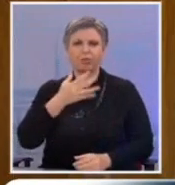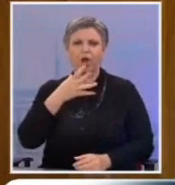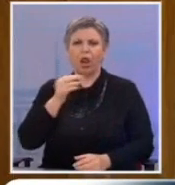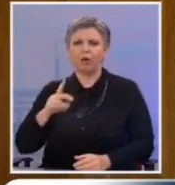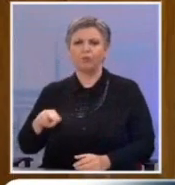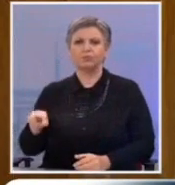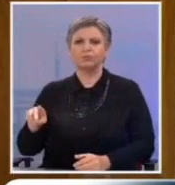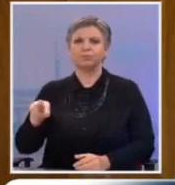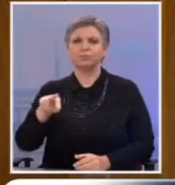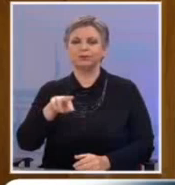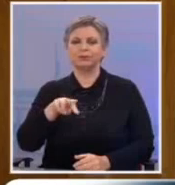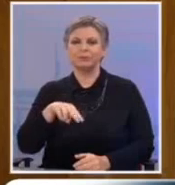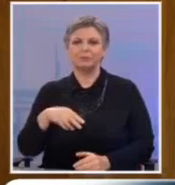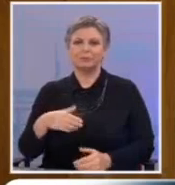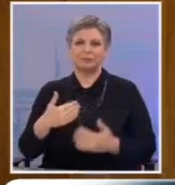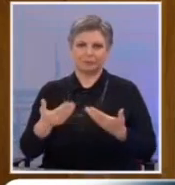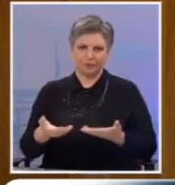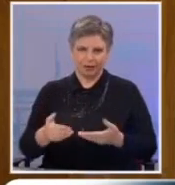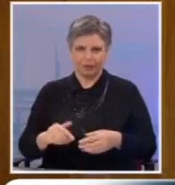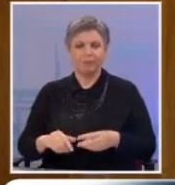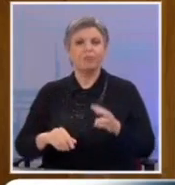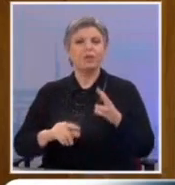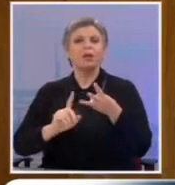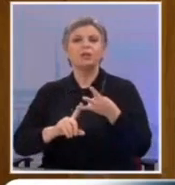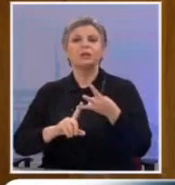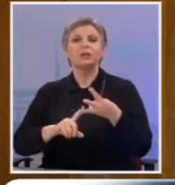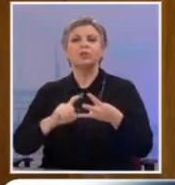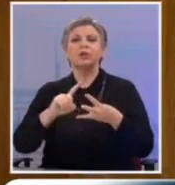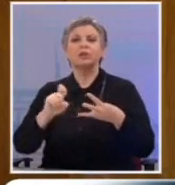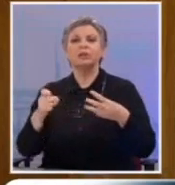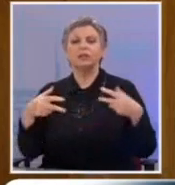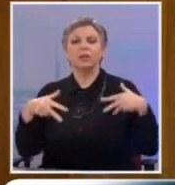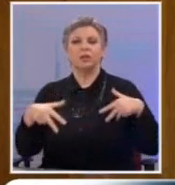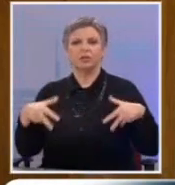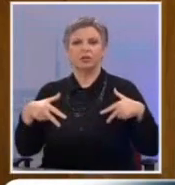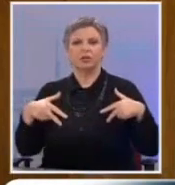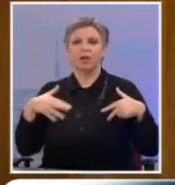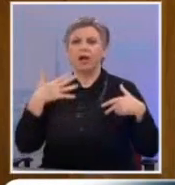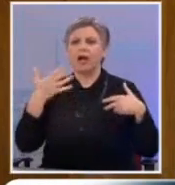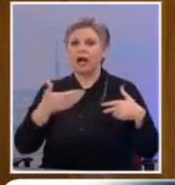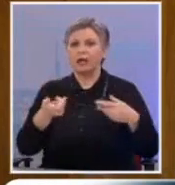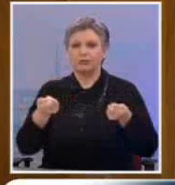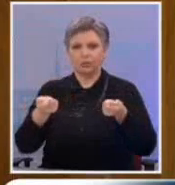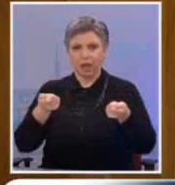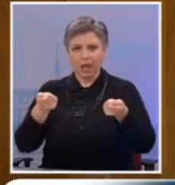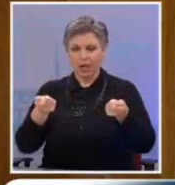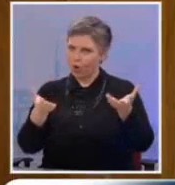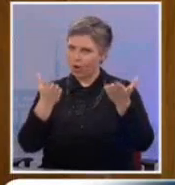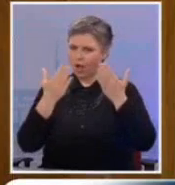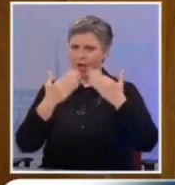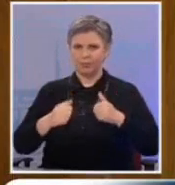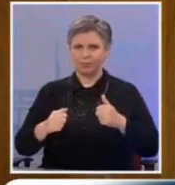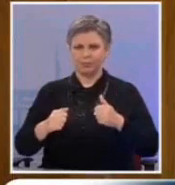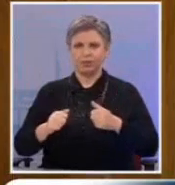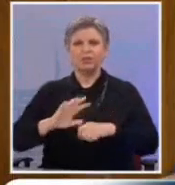δει. Ο τρίτος λόγος που η κυβέρνηση αυτή δεν μπορεί είναι ότι έχει χάσει εντελώς τον έλεγχο των εξελίξεων. Είμαστε ίσως η